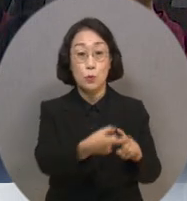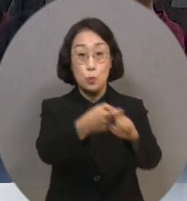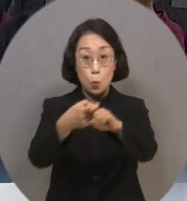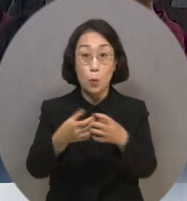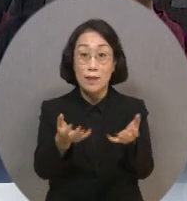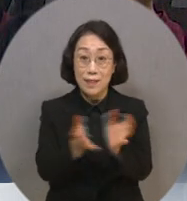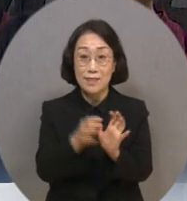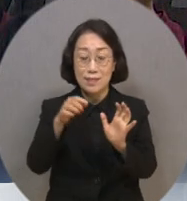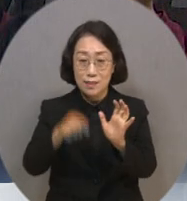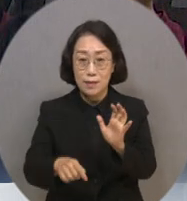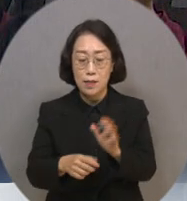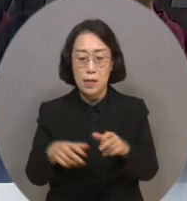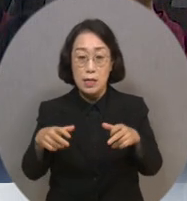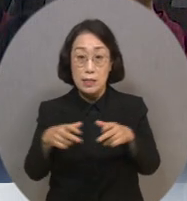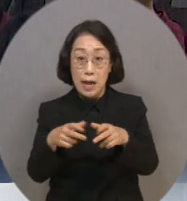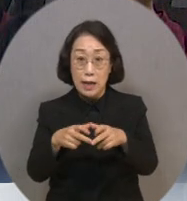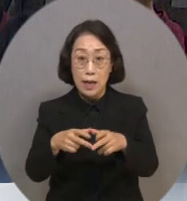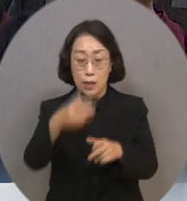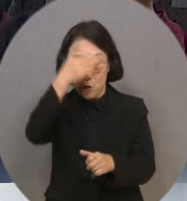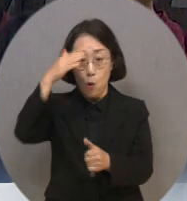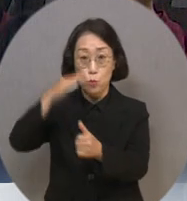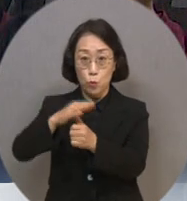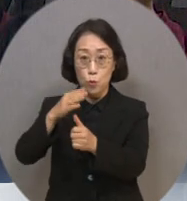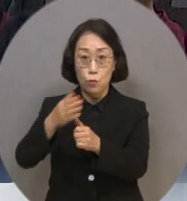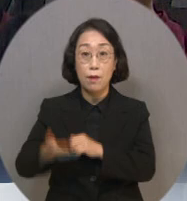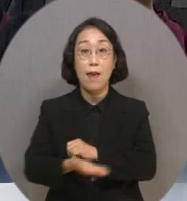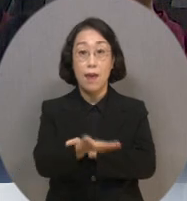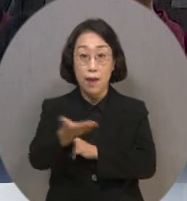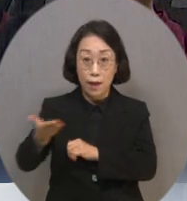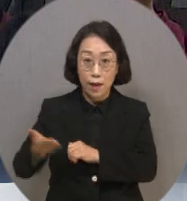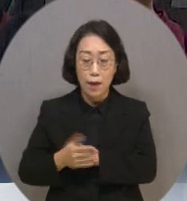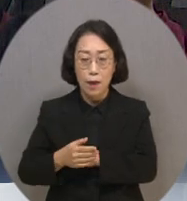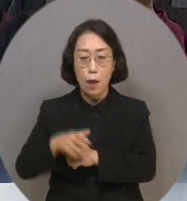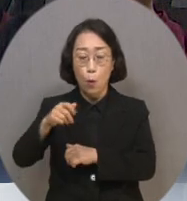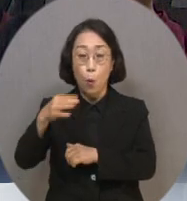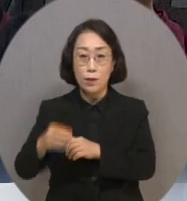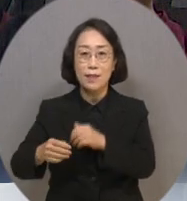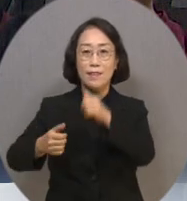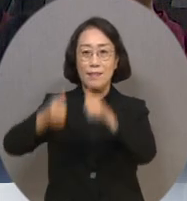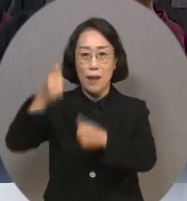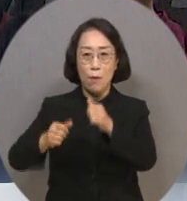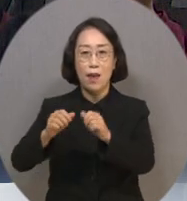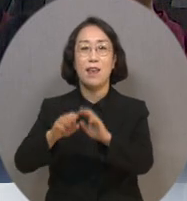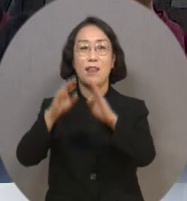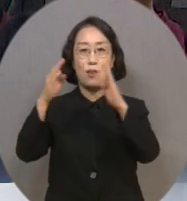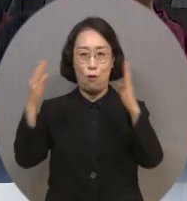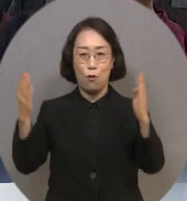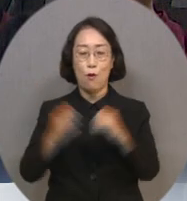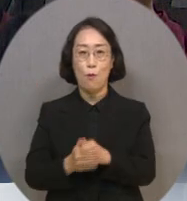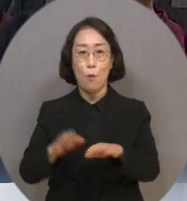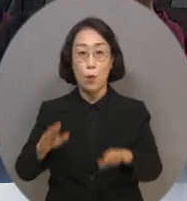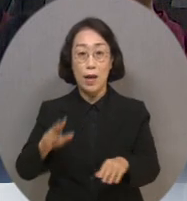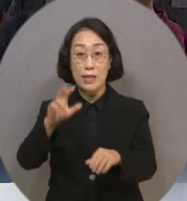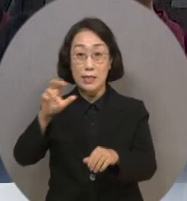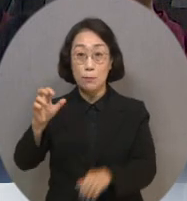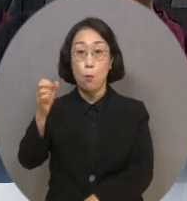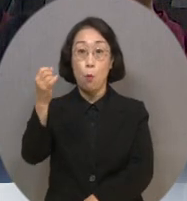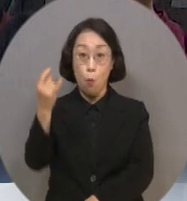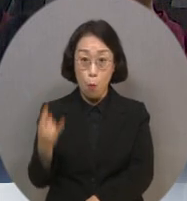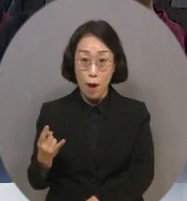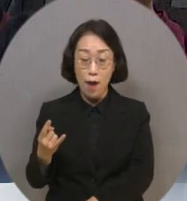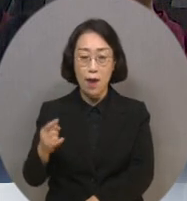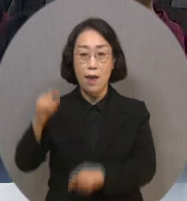총연맹이 장애 청소년을 대상으로 AI 코딩 챌린지 대회를 열었는데요. 올해로 25회째를